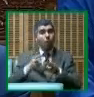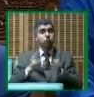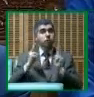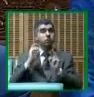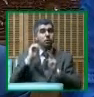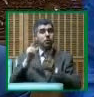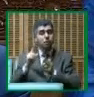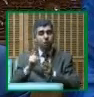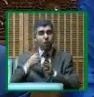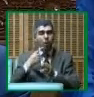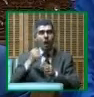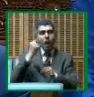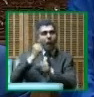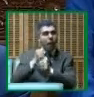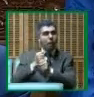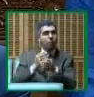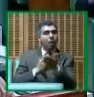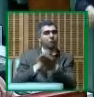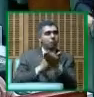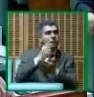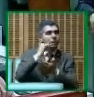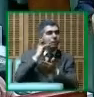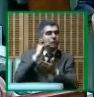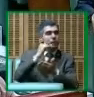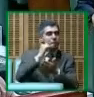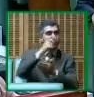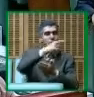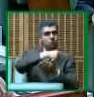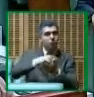والشارع الملكي. هذه أمور احنا خدامين فيها،